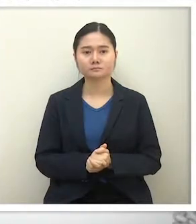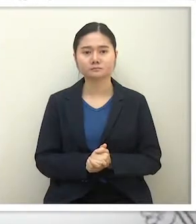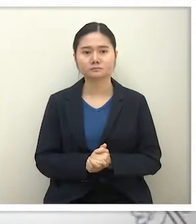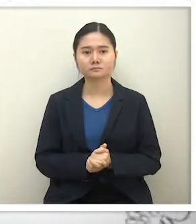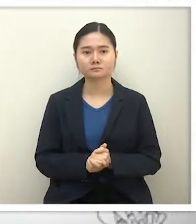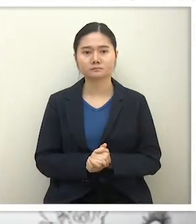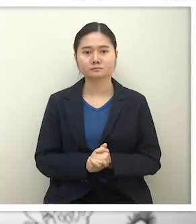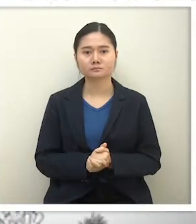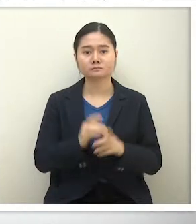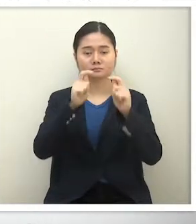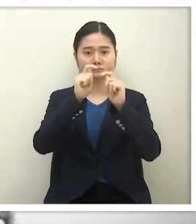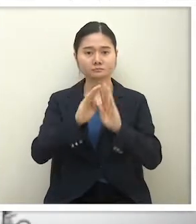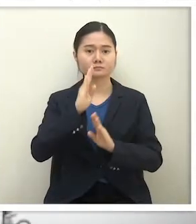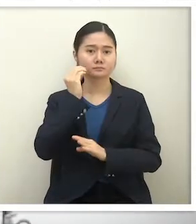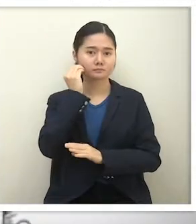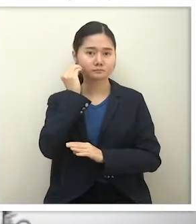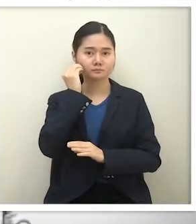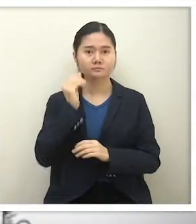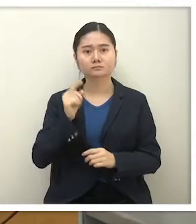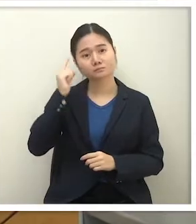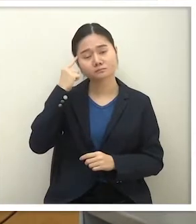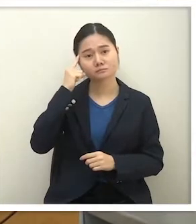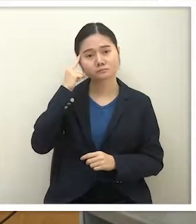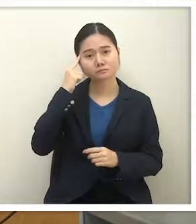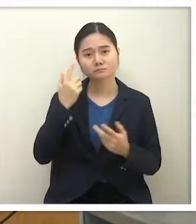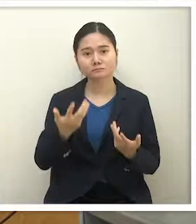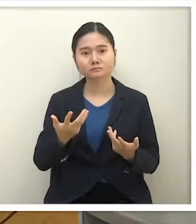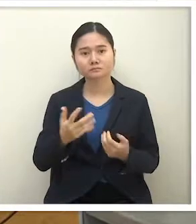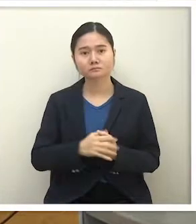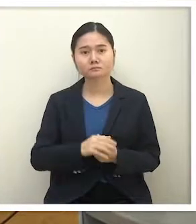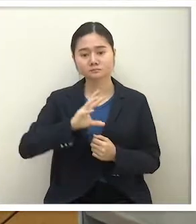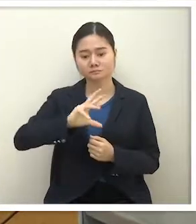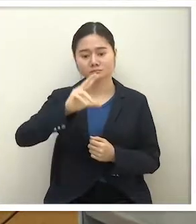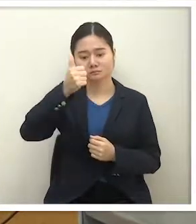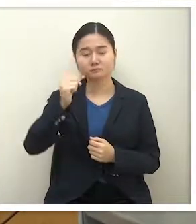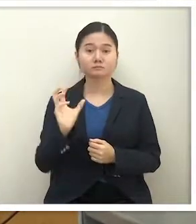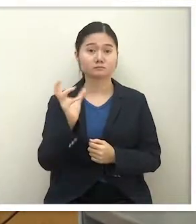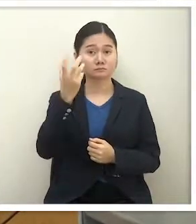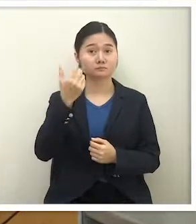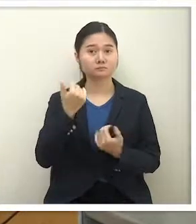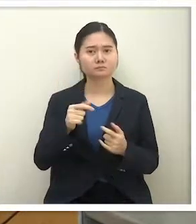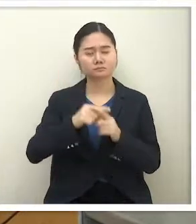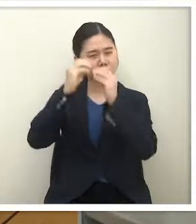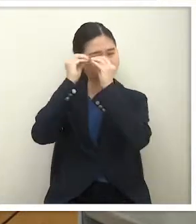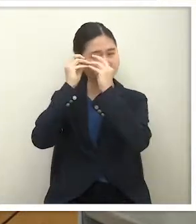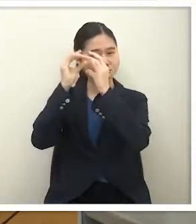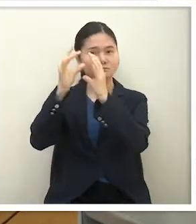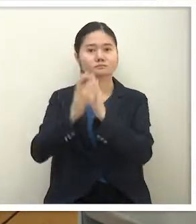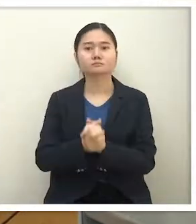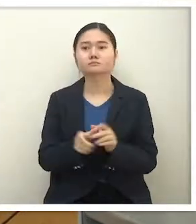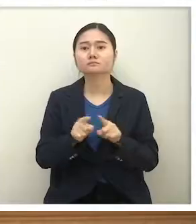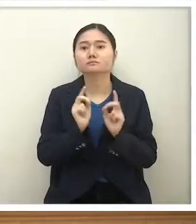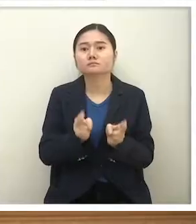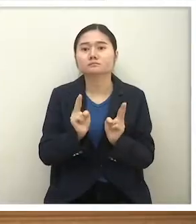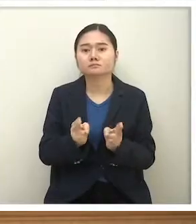ก็ดีไซน์บ้านไม่รู้เมืองในโลกนี้หรือเปล่าใช่ไหมครับแต่ว่าเป็นจินตนาการไงเป็นการ์ตูนไ